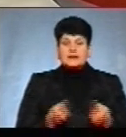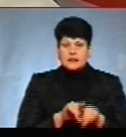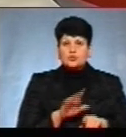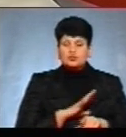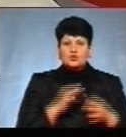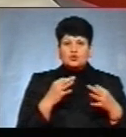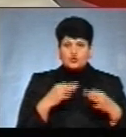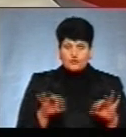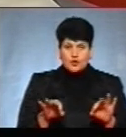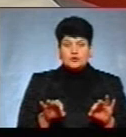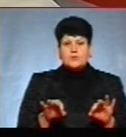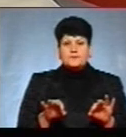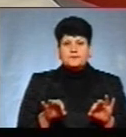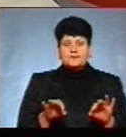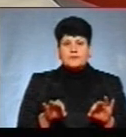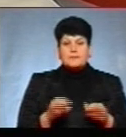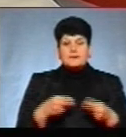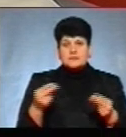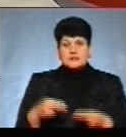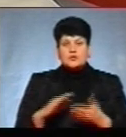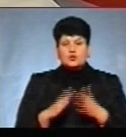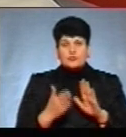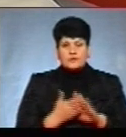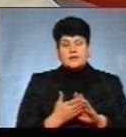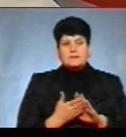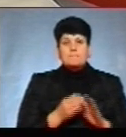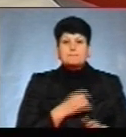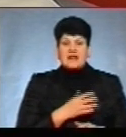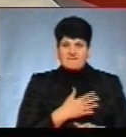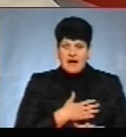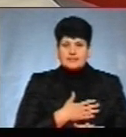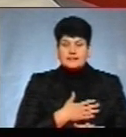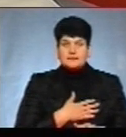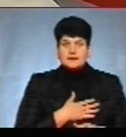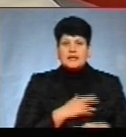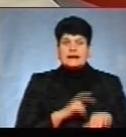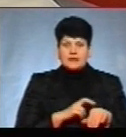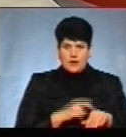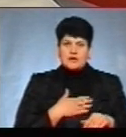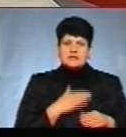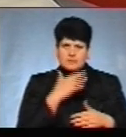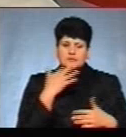було дозволено, передбачає, укладення договорів з НСЗУ приватним лікарям,